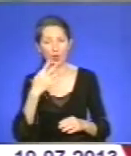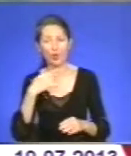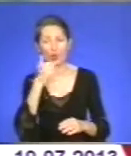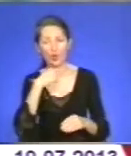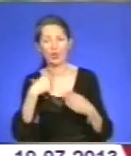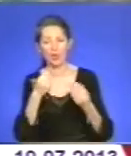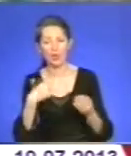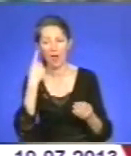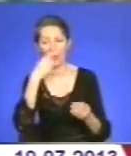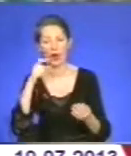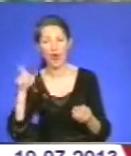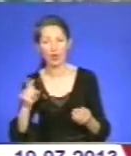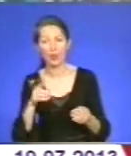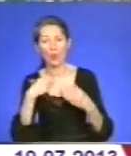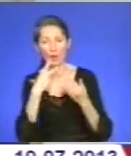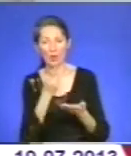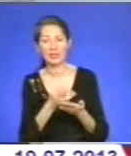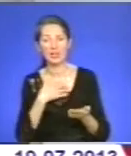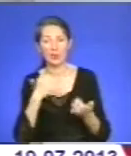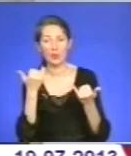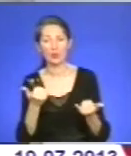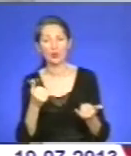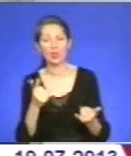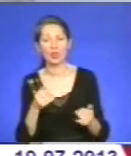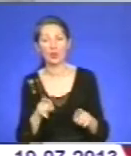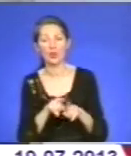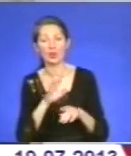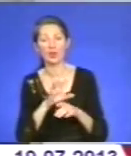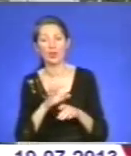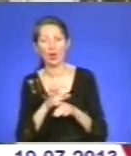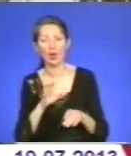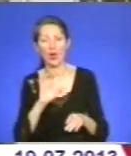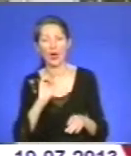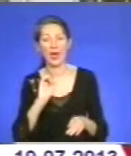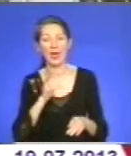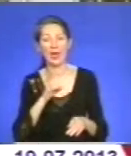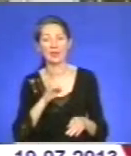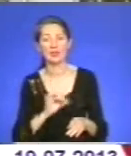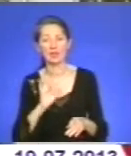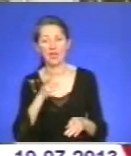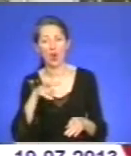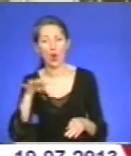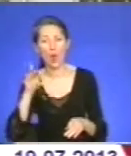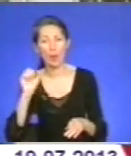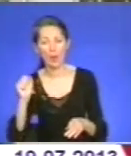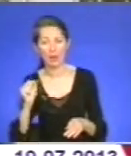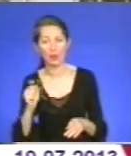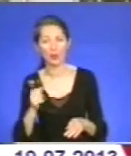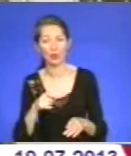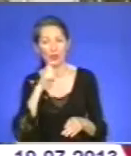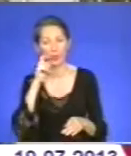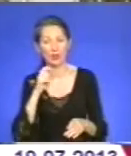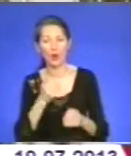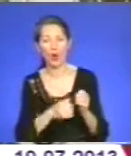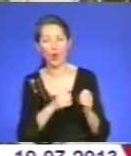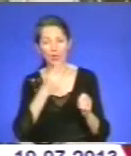нам сьогодні своєрідну фотоенциклопедію духовного життя українців. Кожен знає такий вислів, який називається